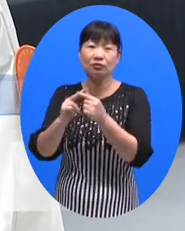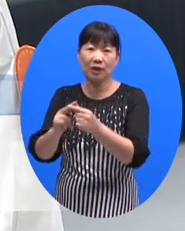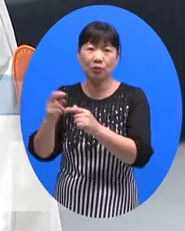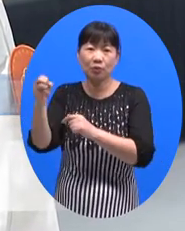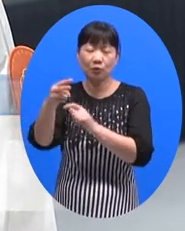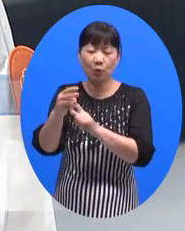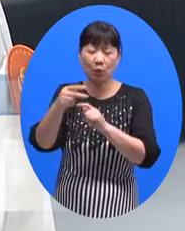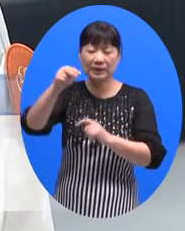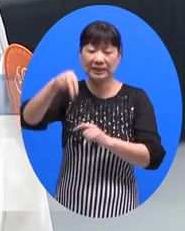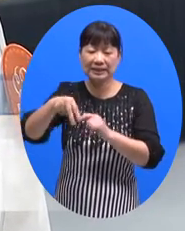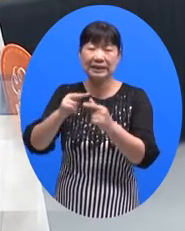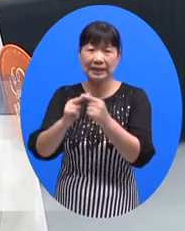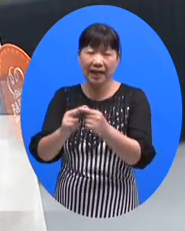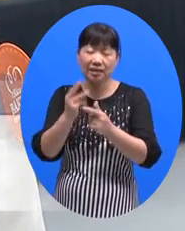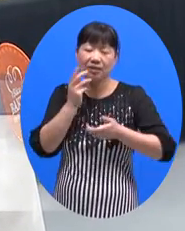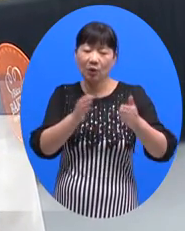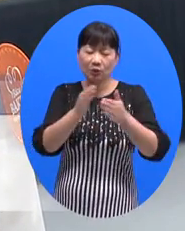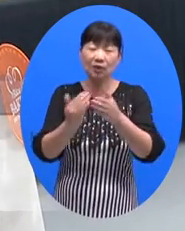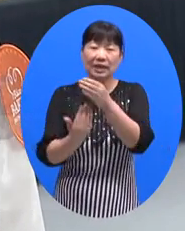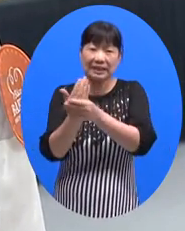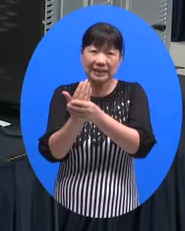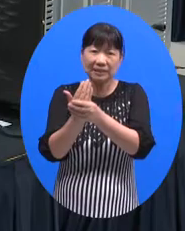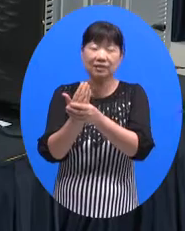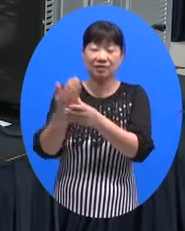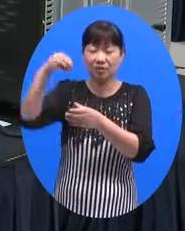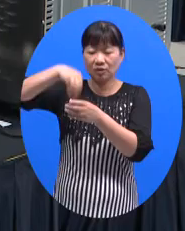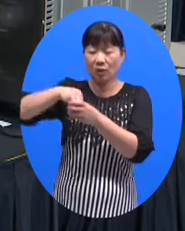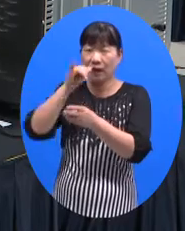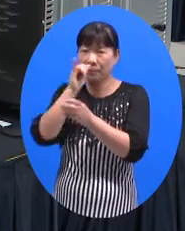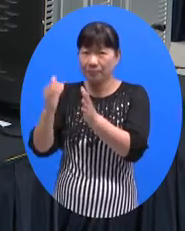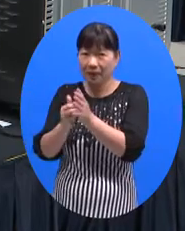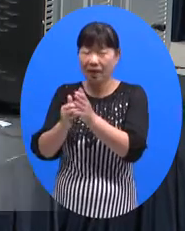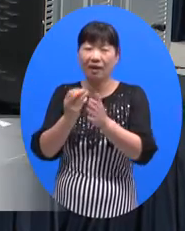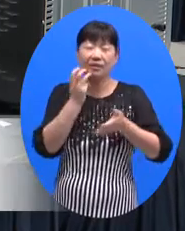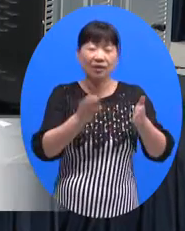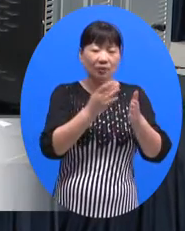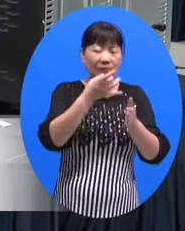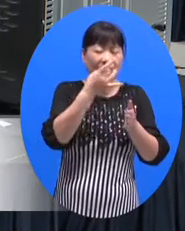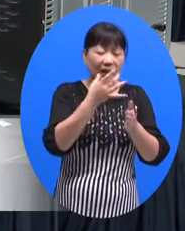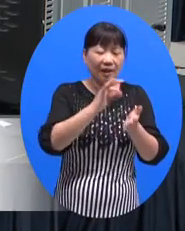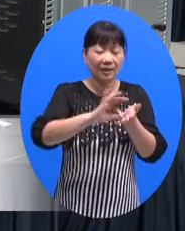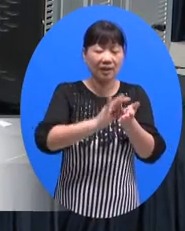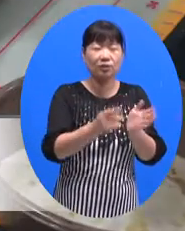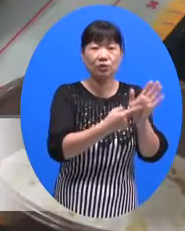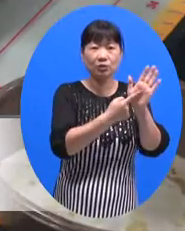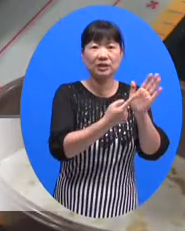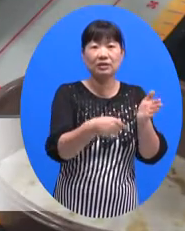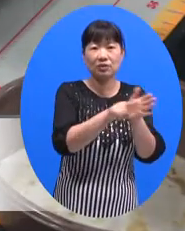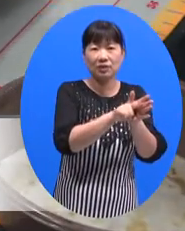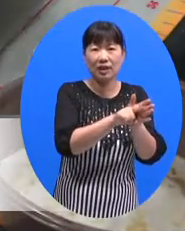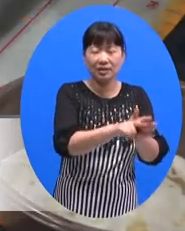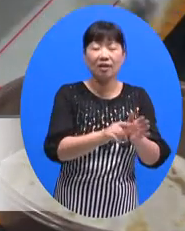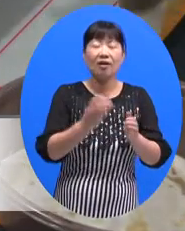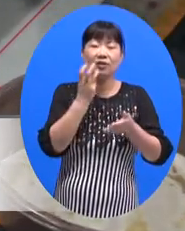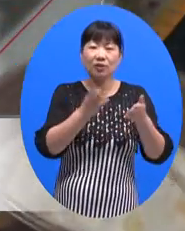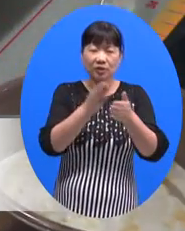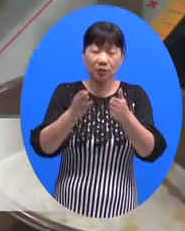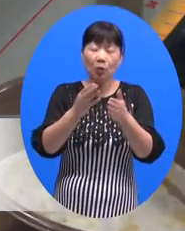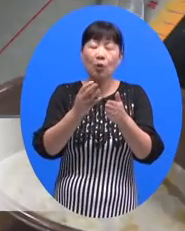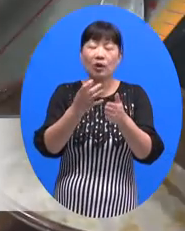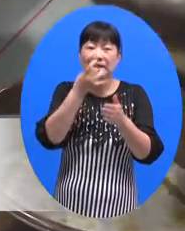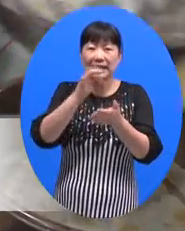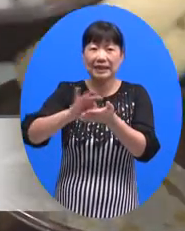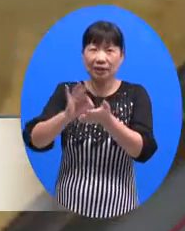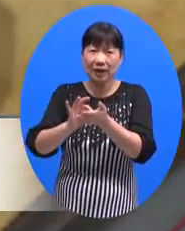셀 경기도 제품을 너 산모를 사용했고요 경기도는 경기미 소비촉진을 위해 경기미 를 쓰는 돈의 농식품 가공